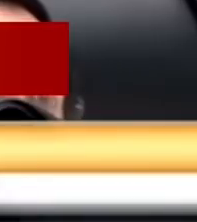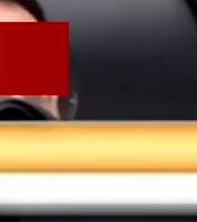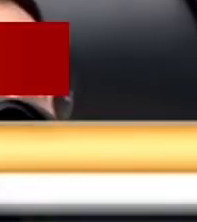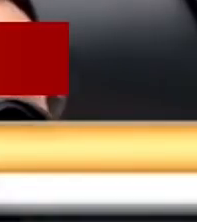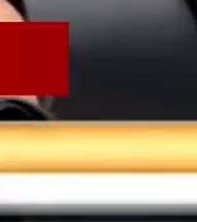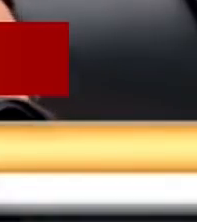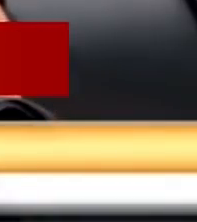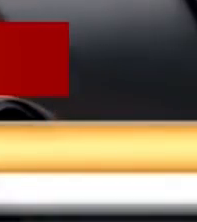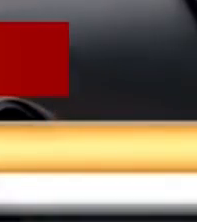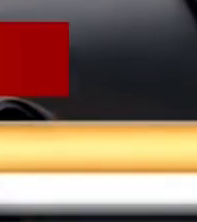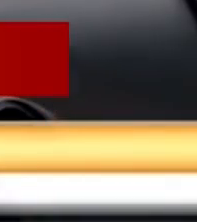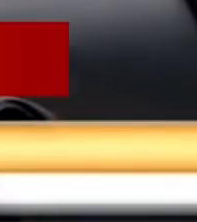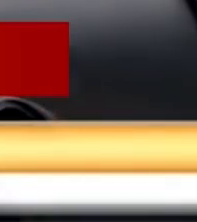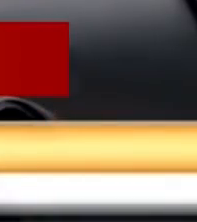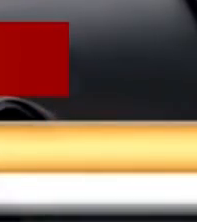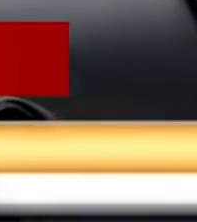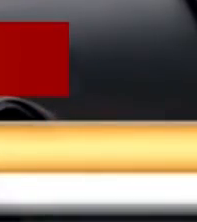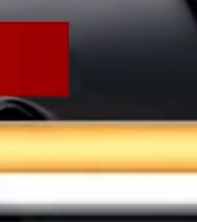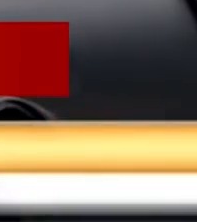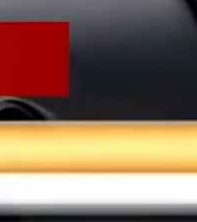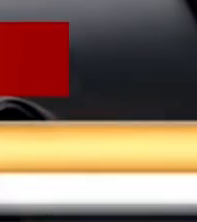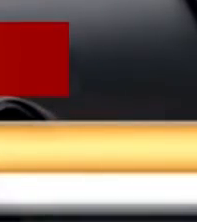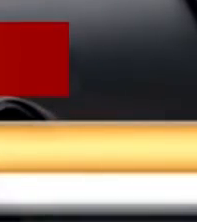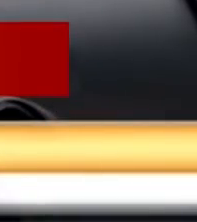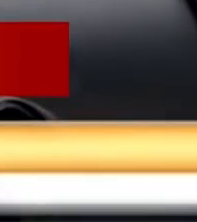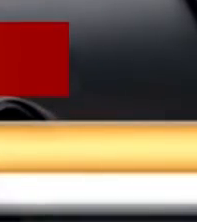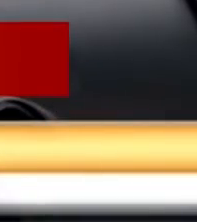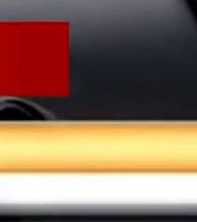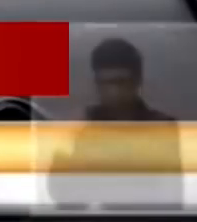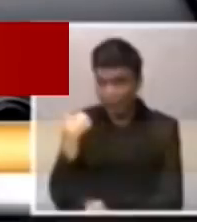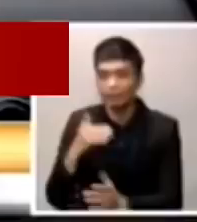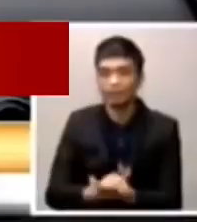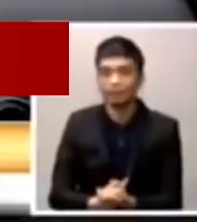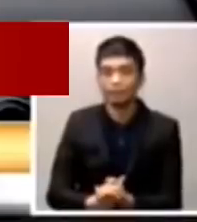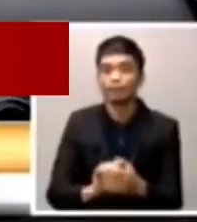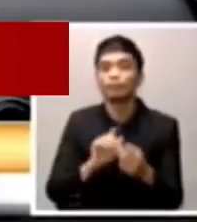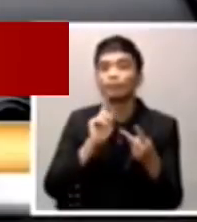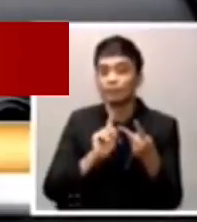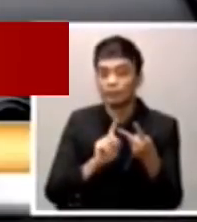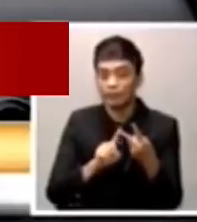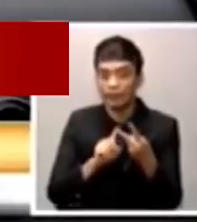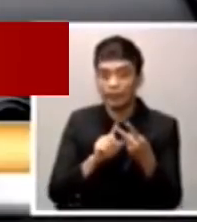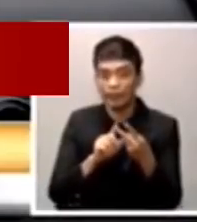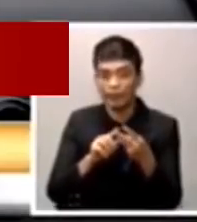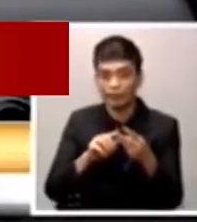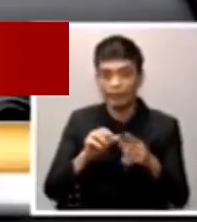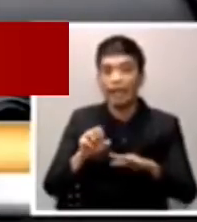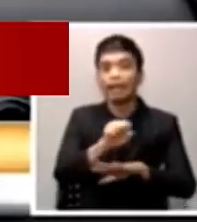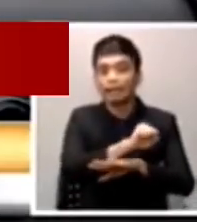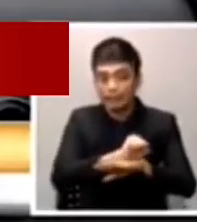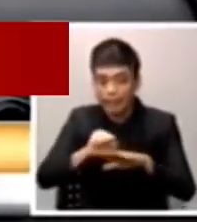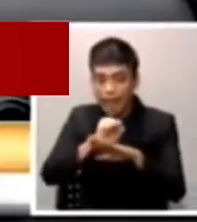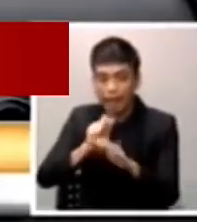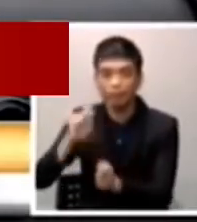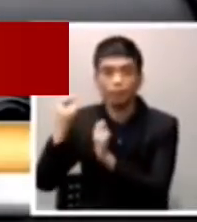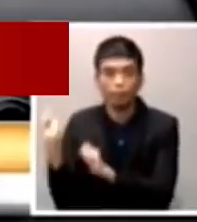ลแล้วก็มีข่าวลือกันตั้งบนโต๊ะใต้โต๊ะเยอะแยะกันไปหมดครับท่านประธานครับส่วนที่สองเรื่องสนามกอล์ฟสน